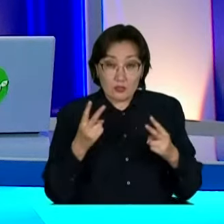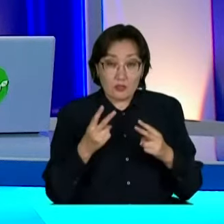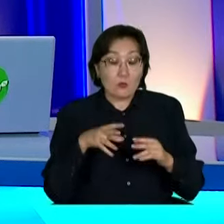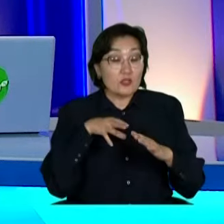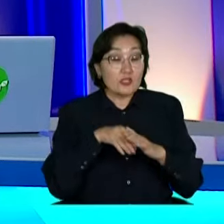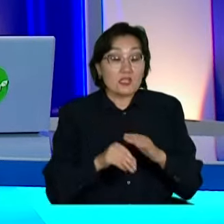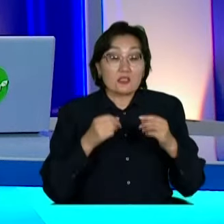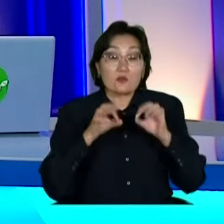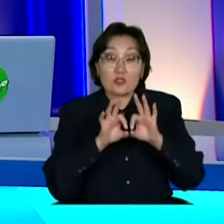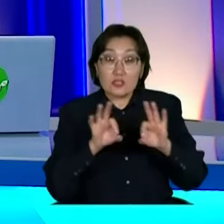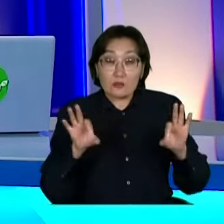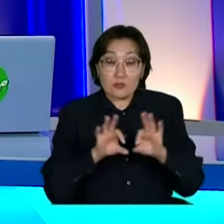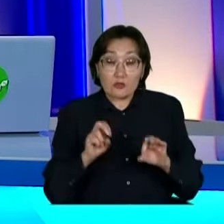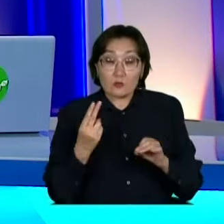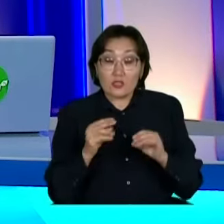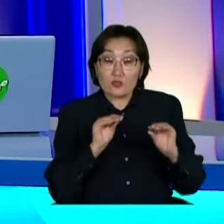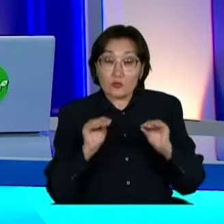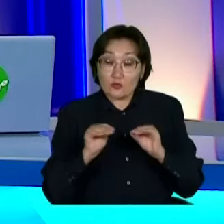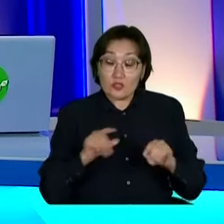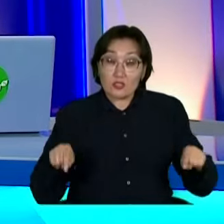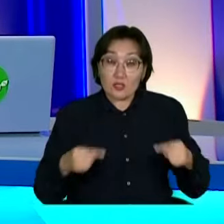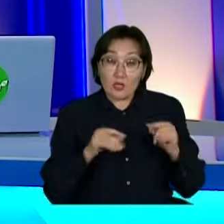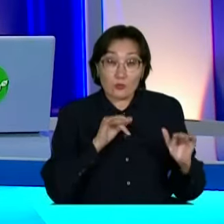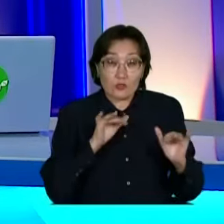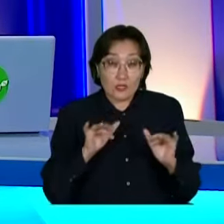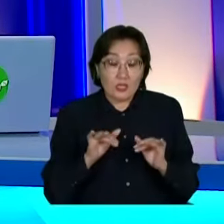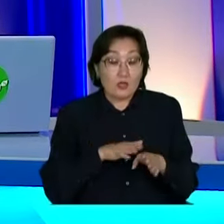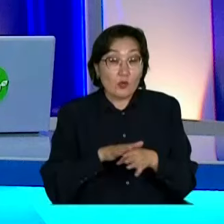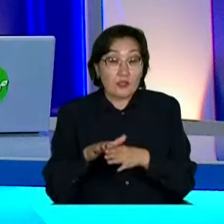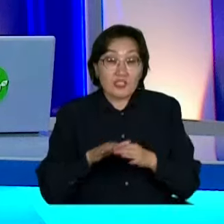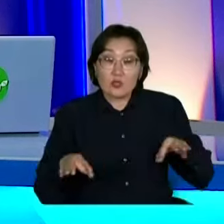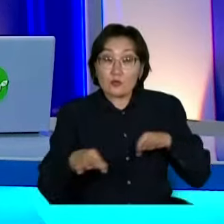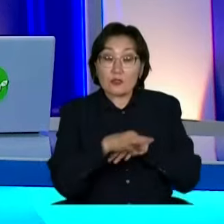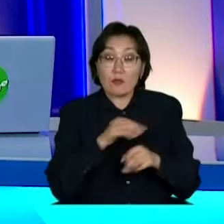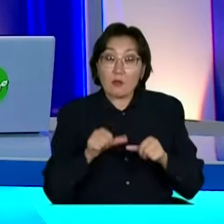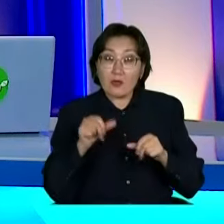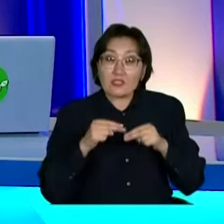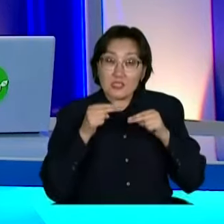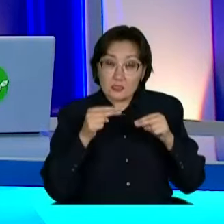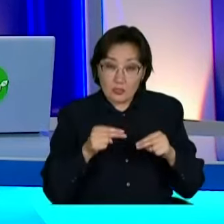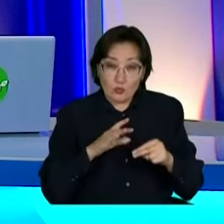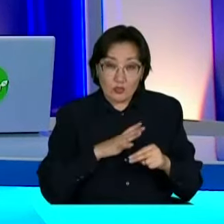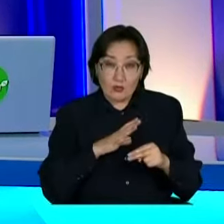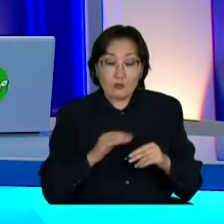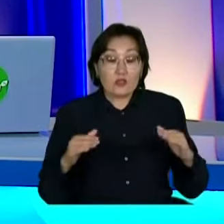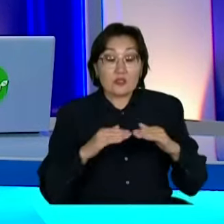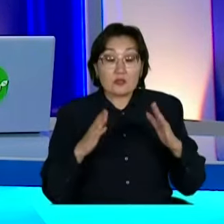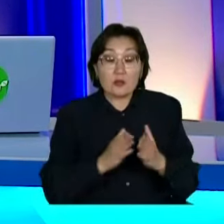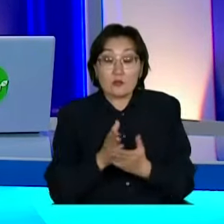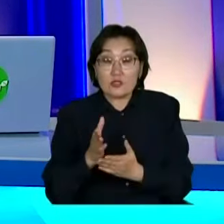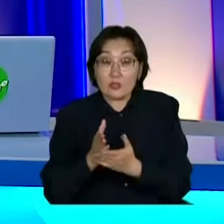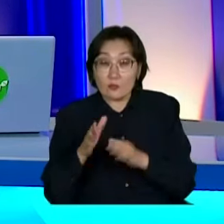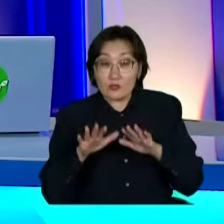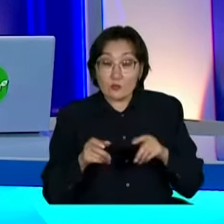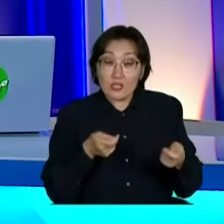Әсіресе инженерлік және әлеуметтік инфрақұрылымды жаңғырту процестеріндегі жасалған жобаларға баса назар аударылды. Нысандарды аралау кезінде